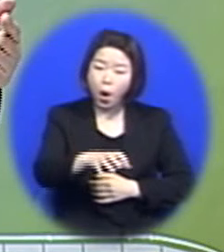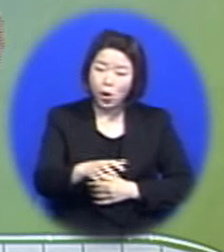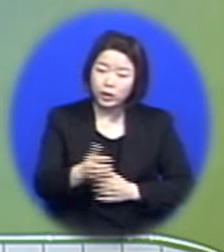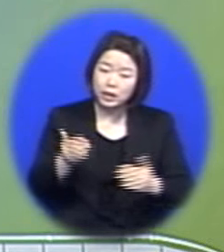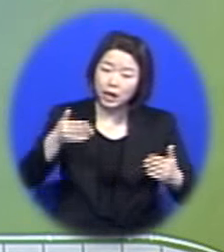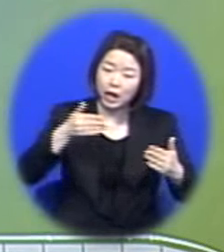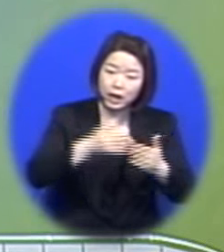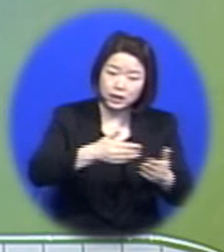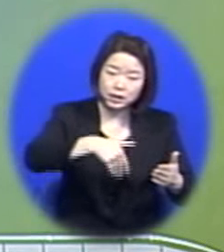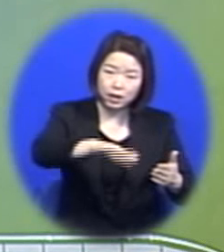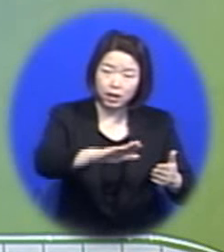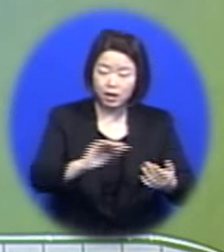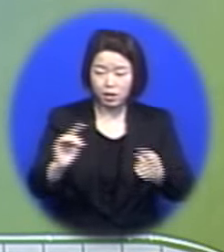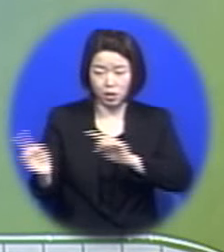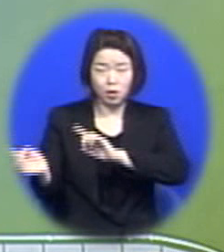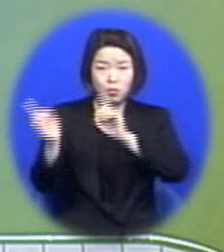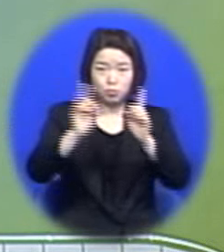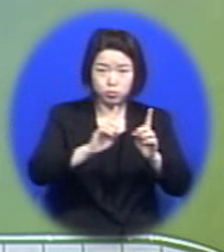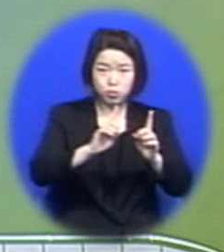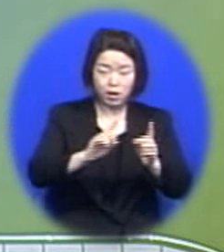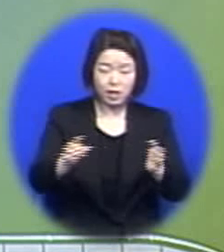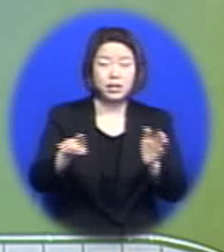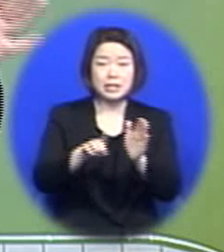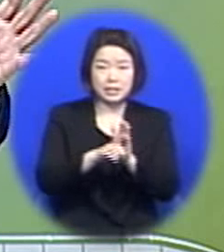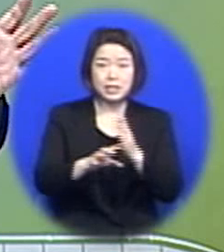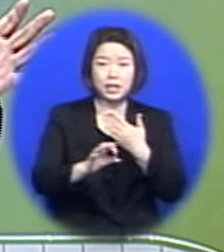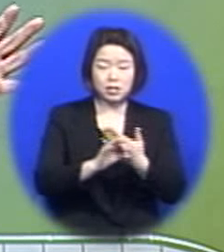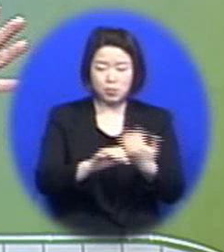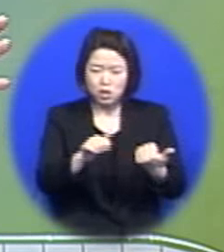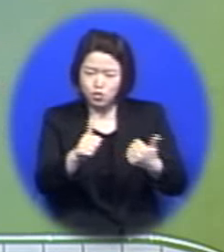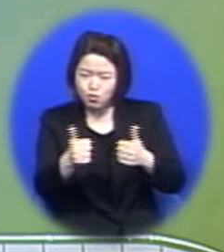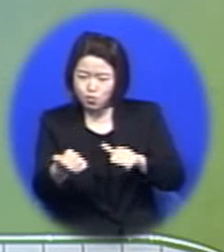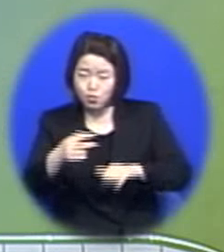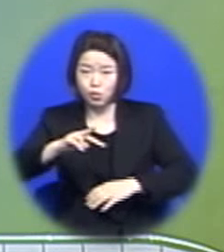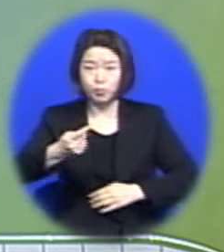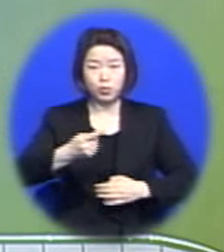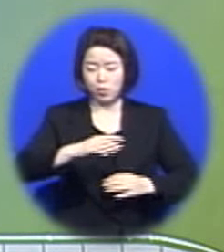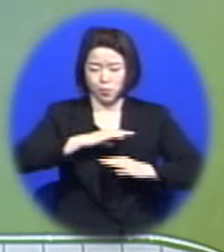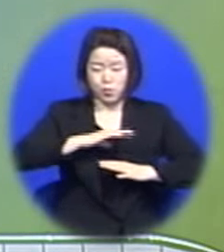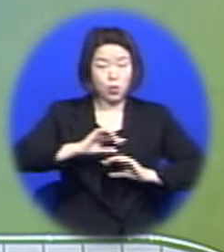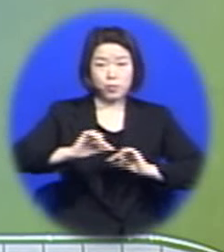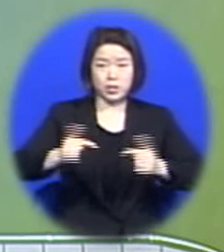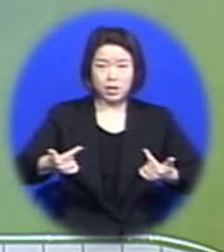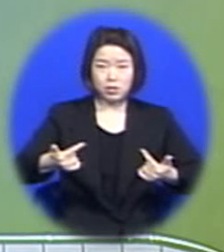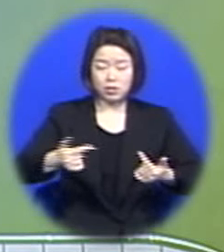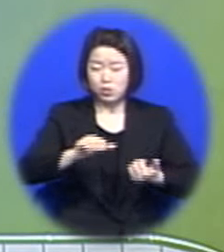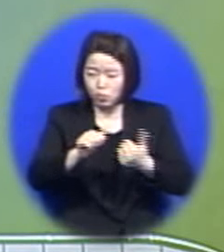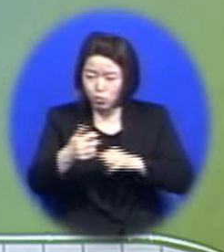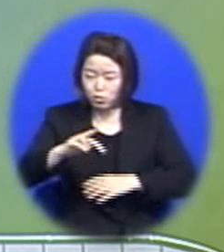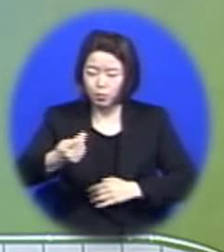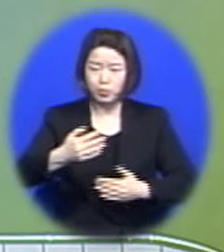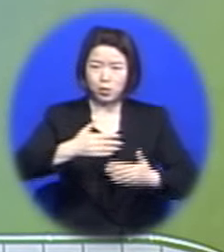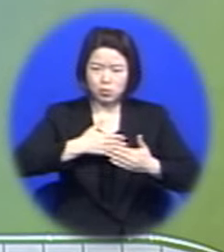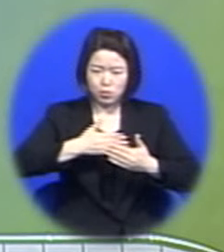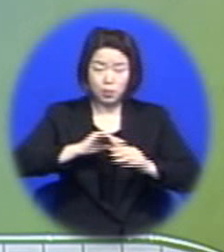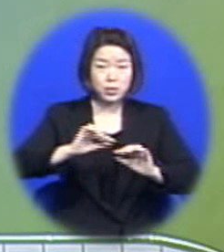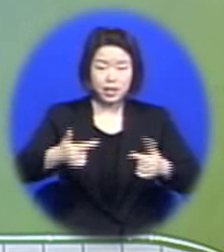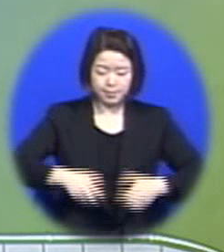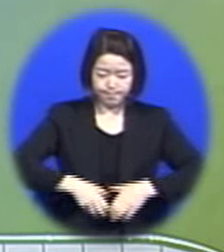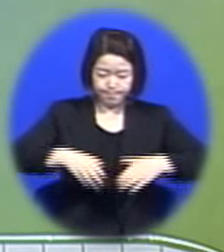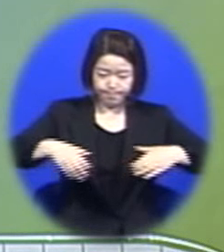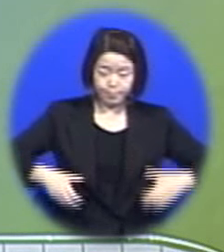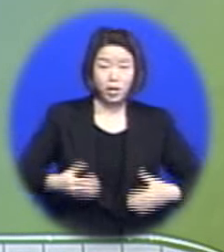되어야 부활신앙이냐면 죽음도 무섭지 않는, 죽음도 두렵지 않는 담대함이 생기는